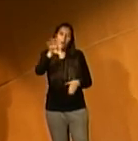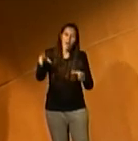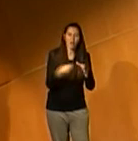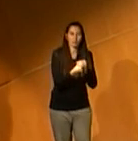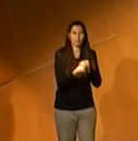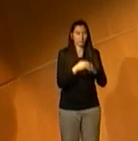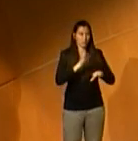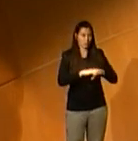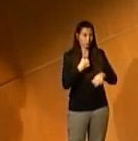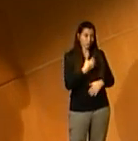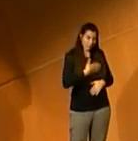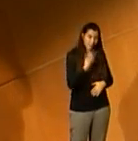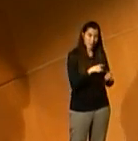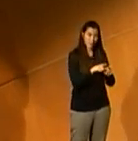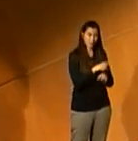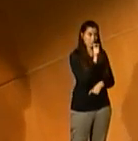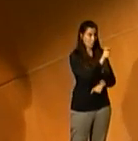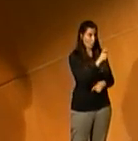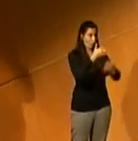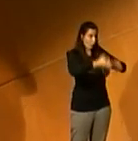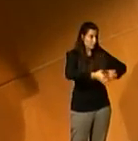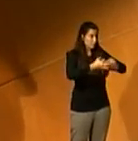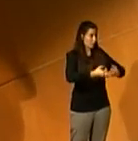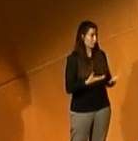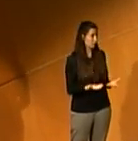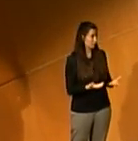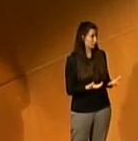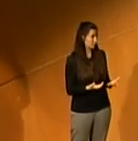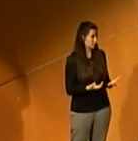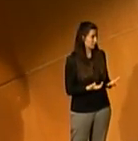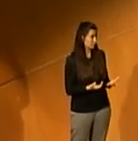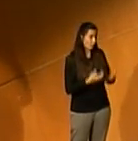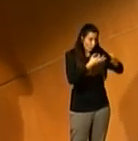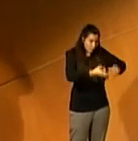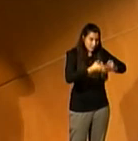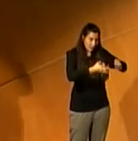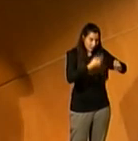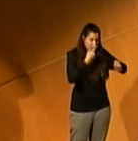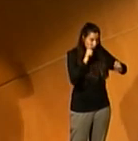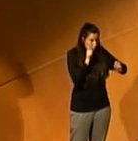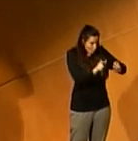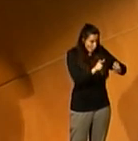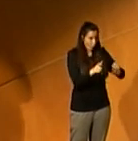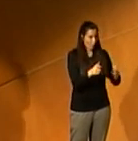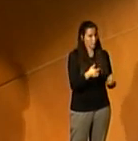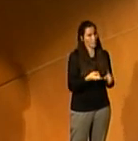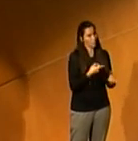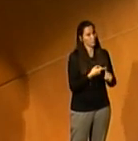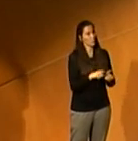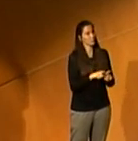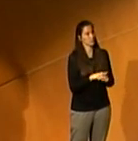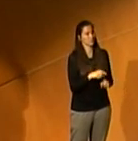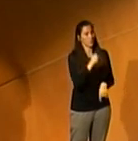bien le mot ordinaire aussi, je trouve que vous ne l'avez pas assez prononcé, alors si vous pouvez en dire deux, trois par là. C'est pour rire. Mais bon,